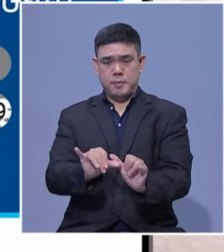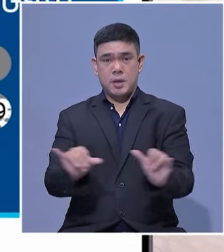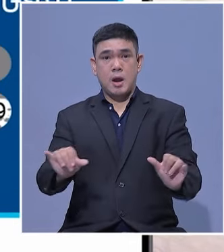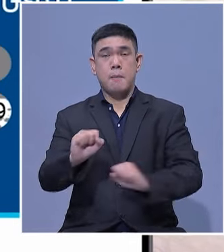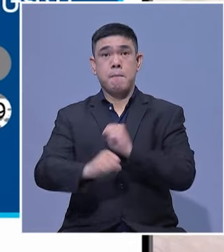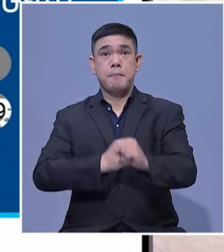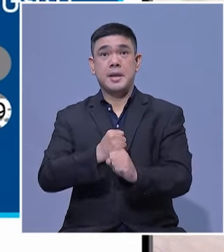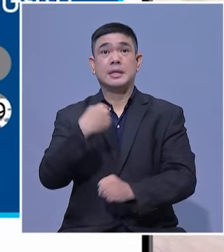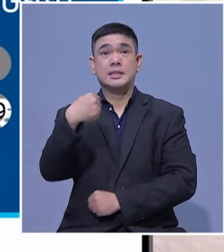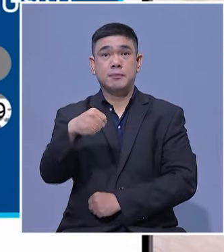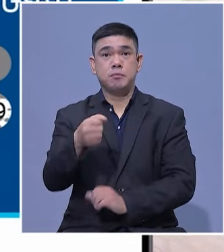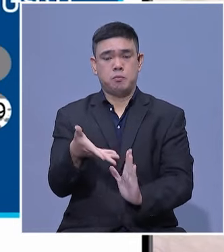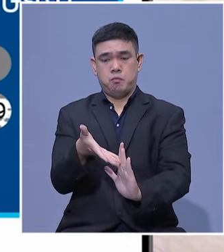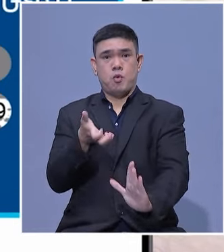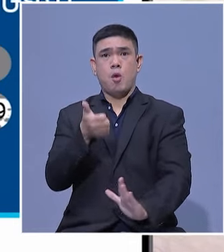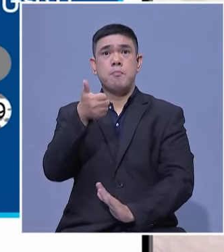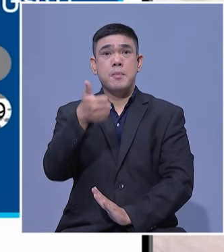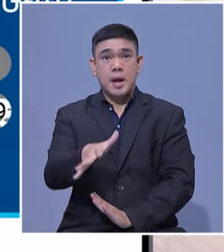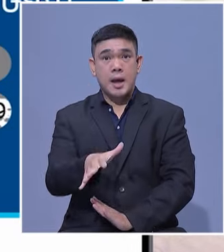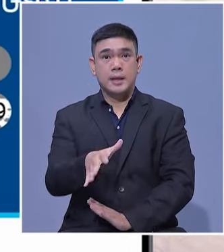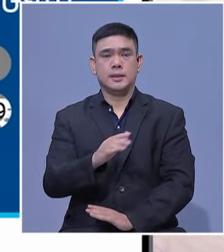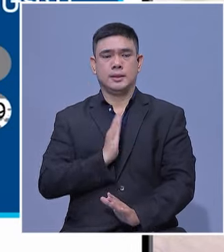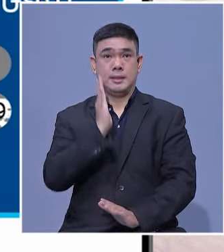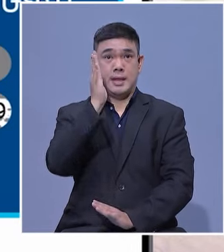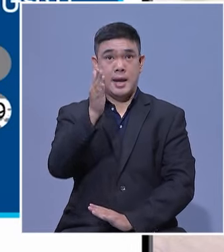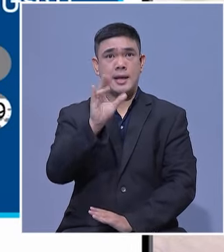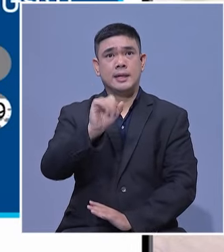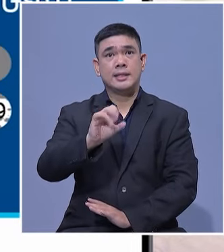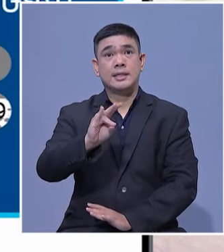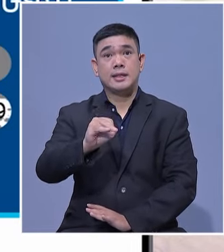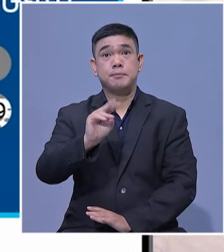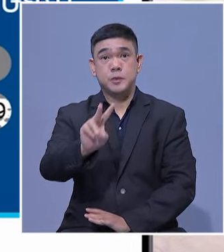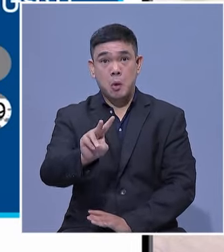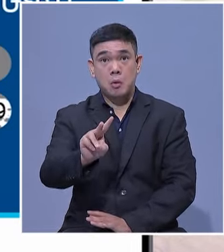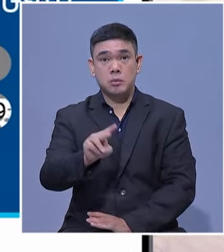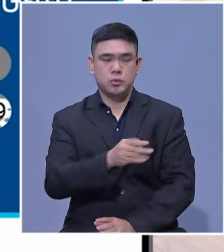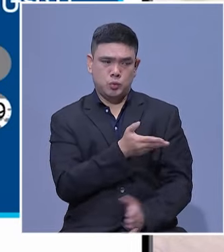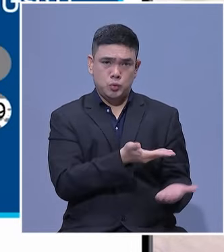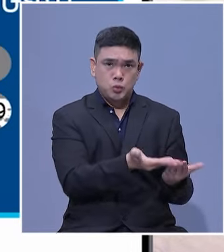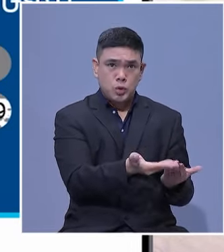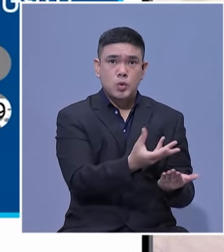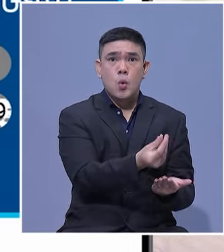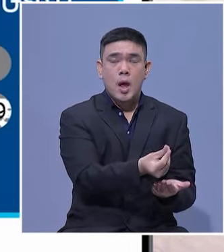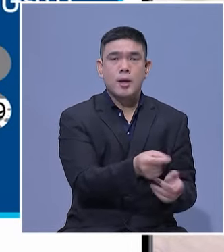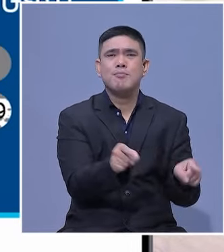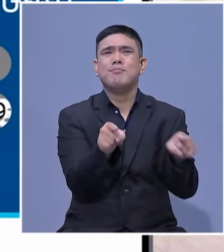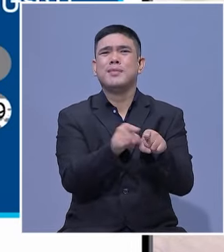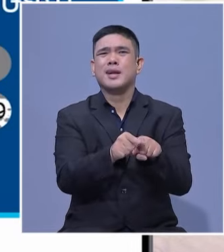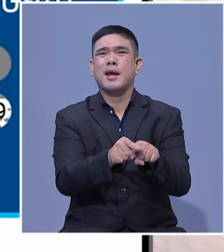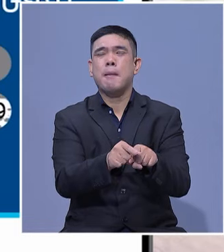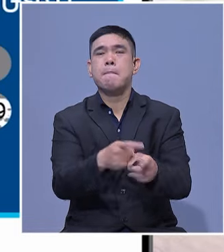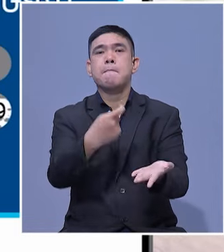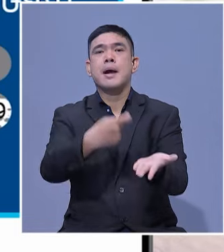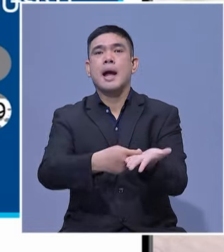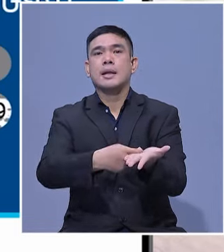ปีไม่สามารถถอนได้นะต้องรอ 72หรือว่าแล้วแต่นับจากที่สตาร์ทเนี่ยว่าซื้อเท่าไหร่มันก็เป็นอารมณ์คล้ายกับเป็นการซื้อ